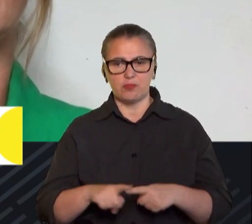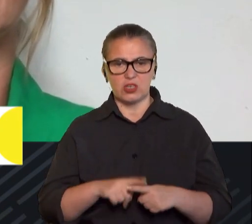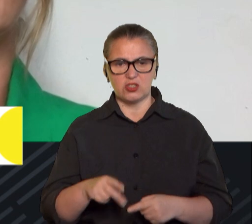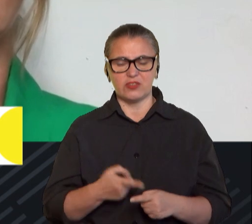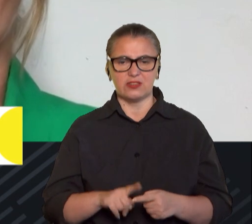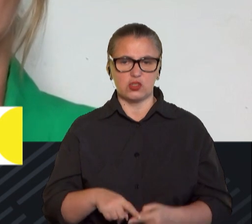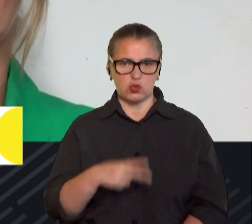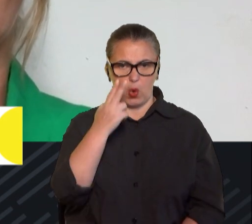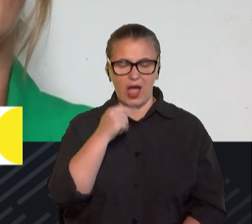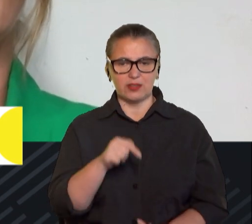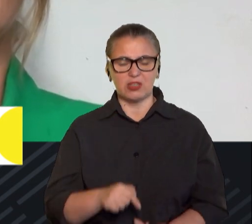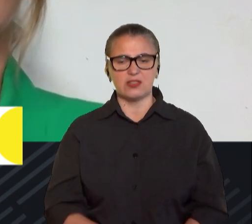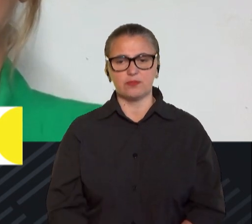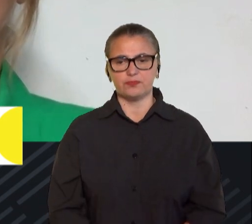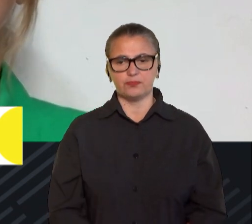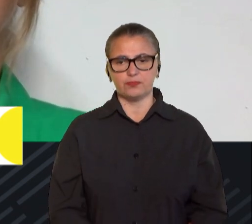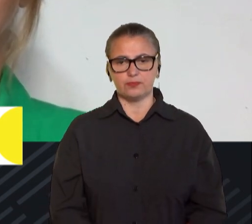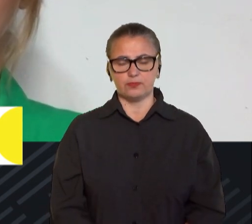адаптацію?